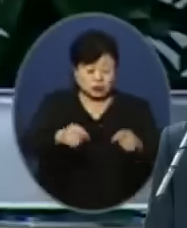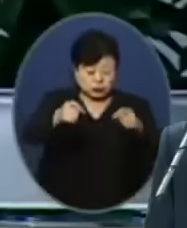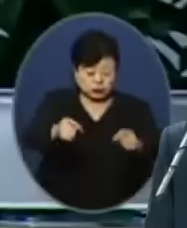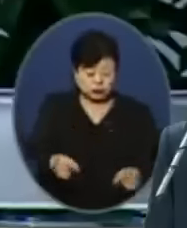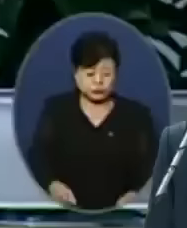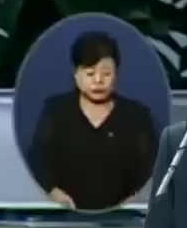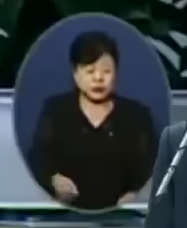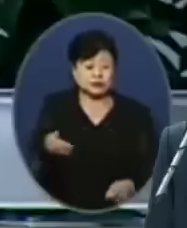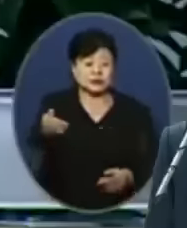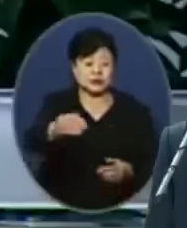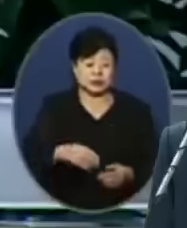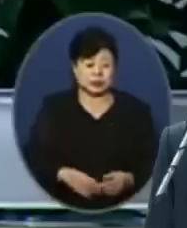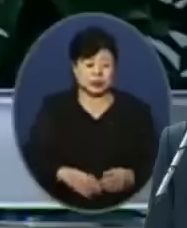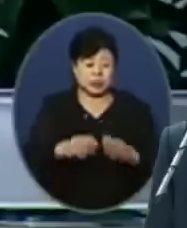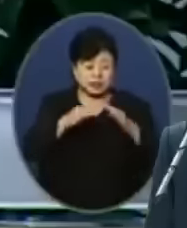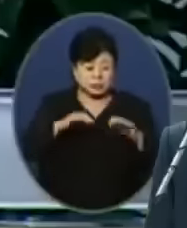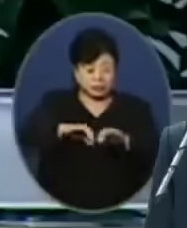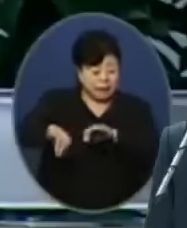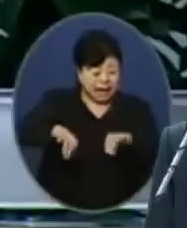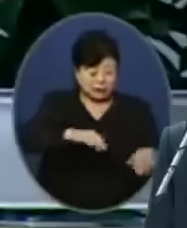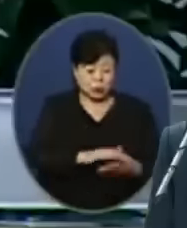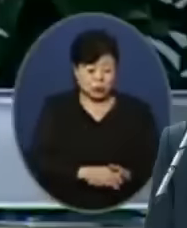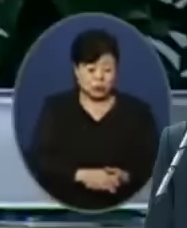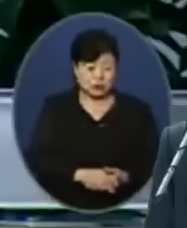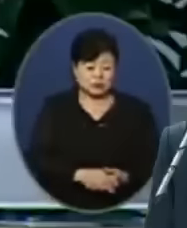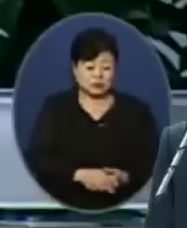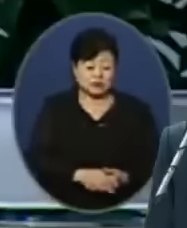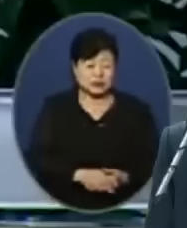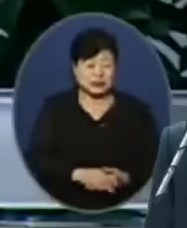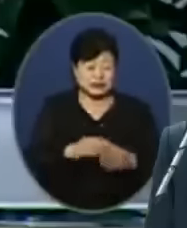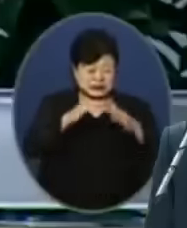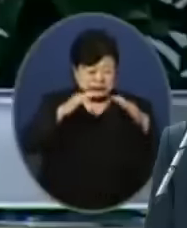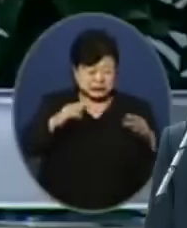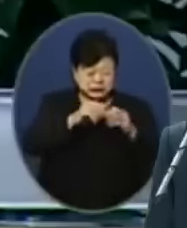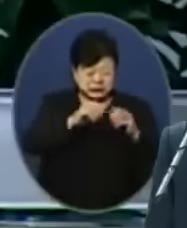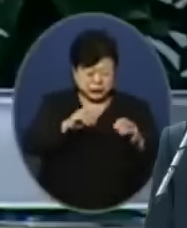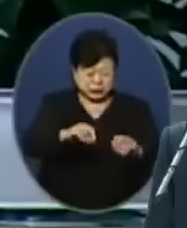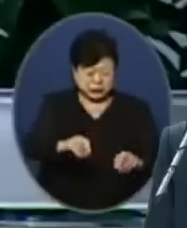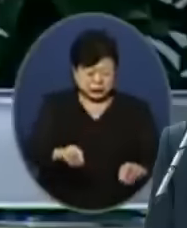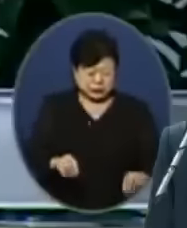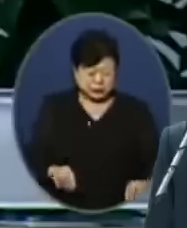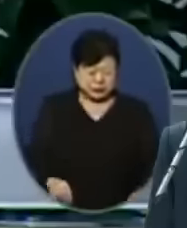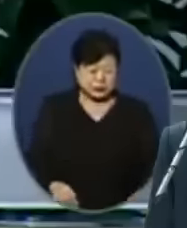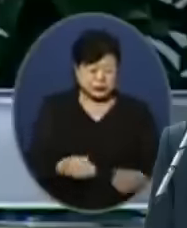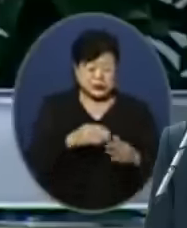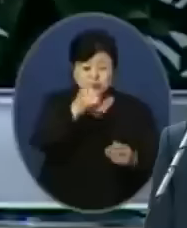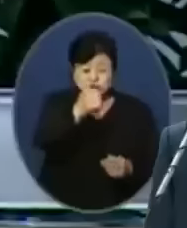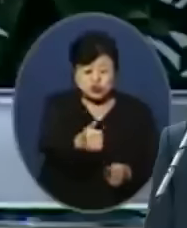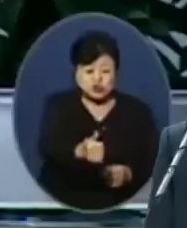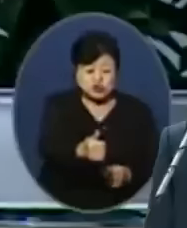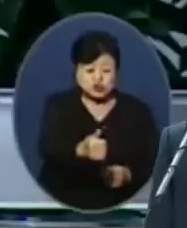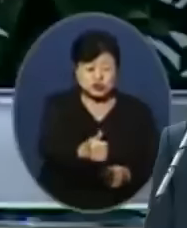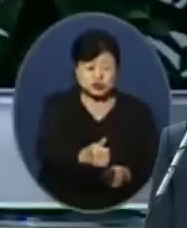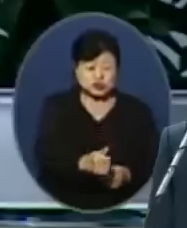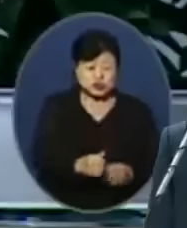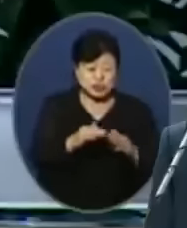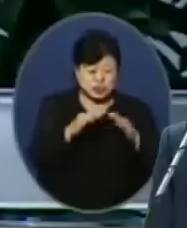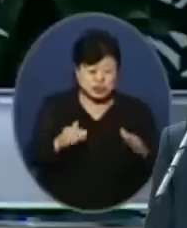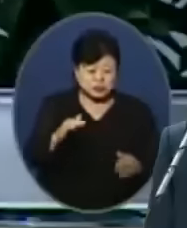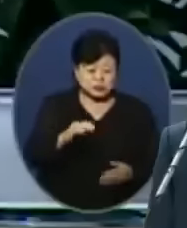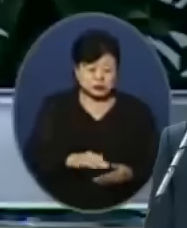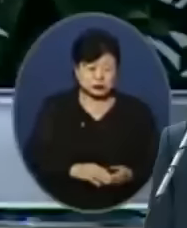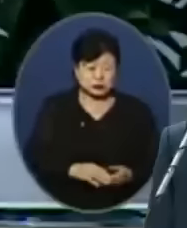들고 올라가서 지붕을 파헤쳤습니다. 막 지붕에 흙이 떨어지고 집주인이 지붕